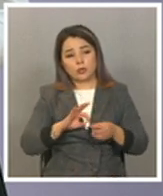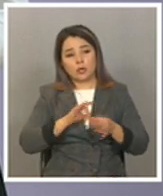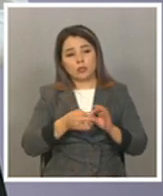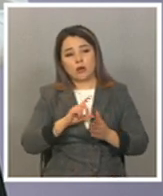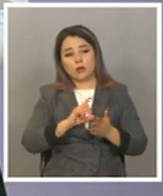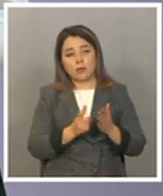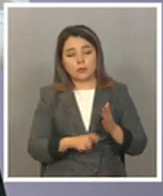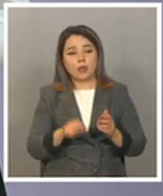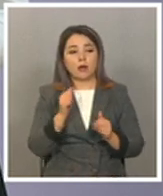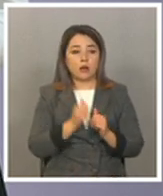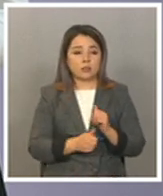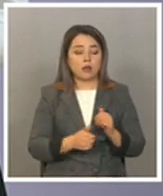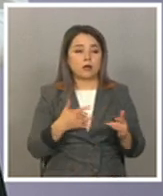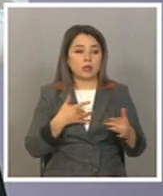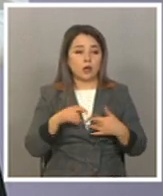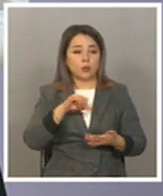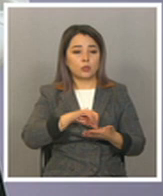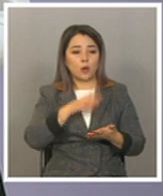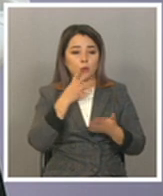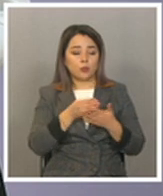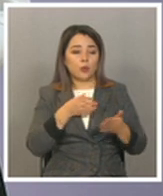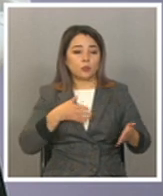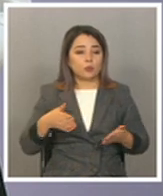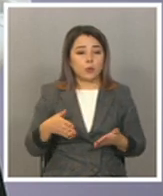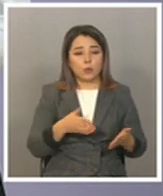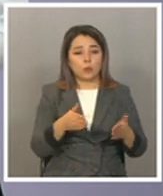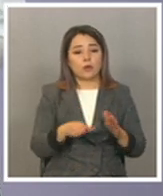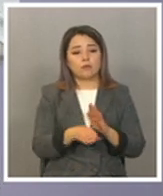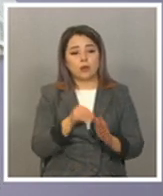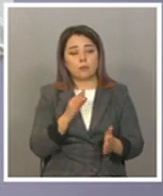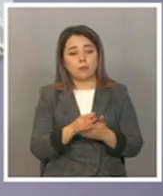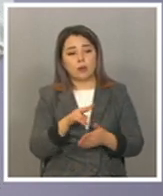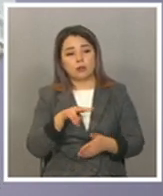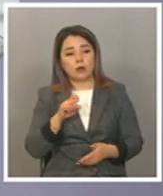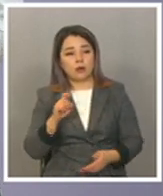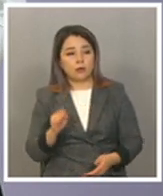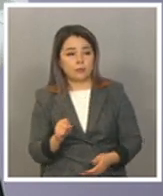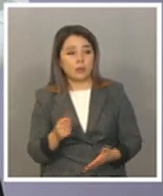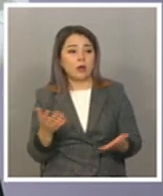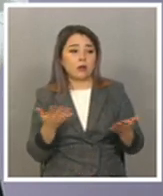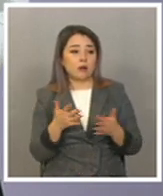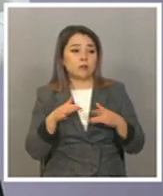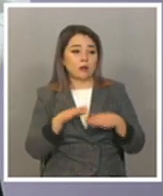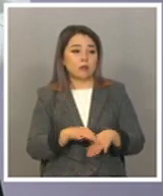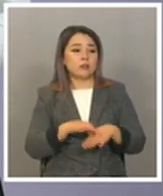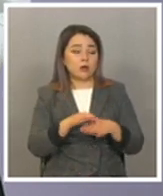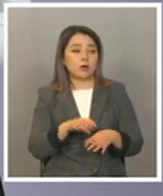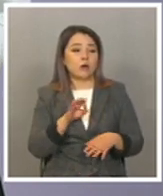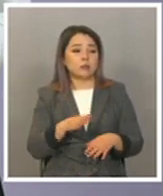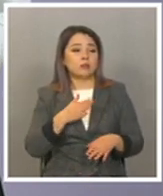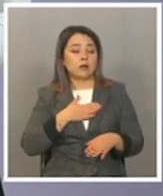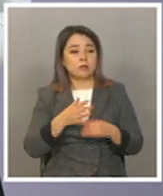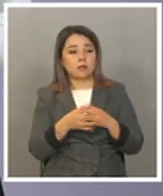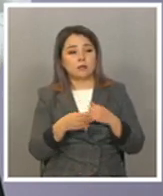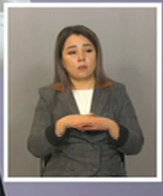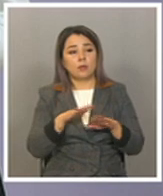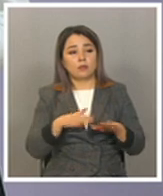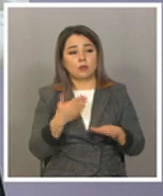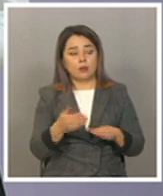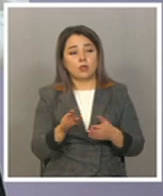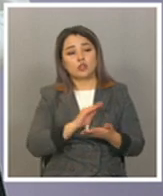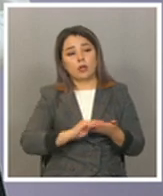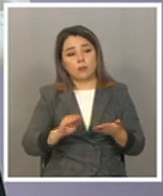герой романа выбрал свою дорогу к плахе. Каких действий ждет от нас Земля?